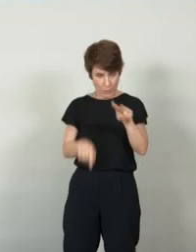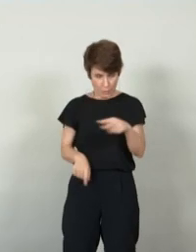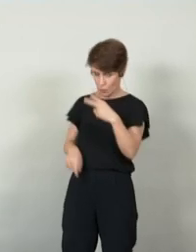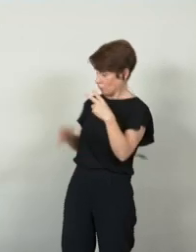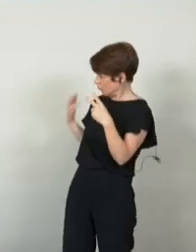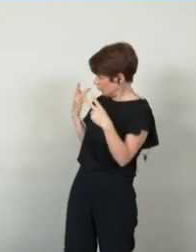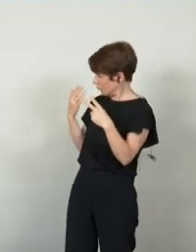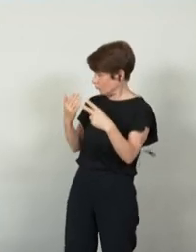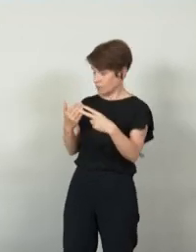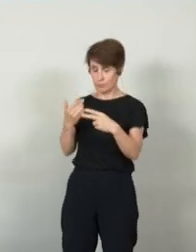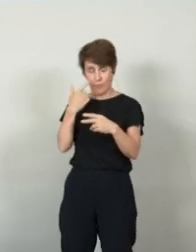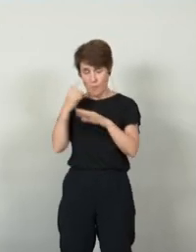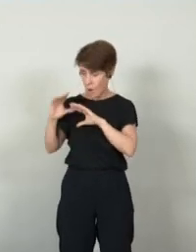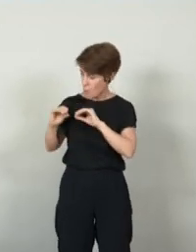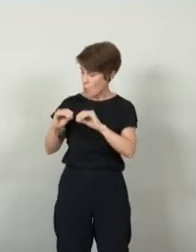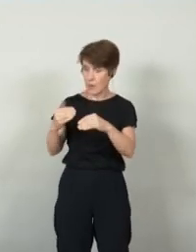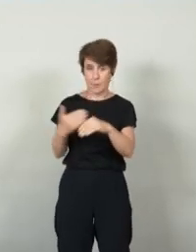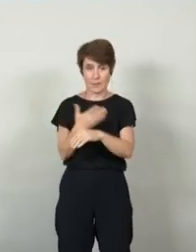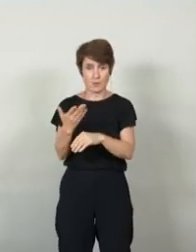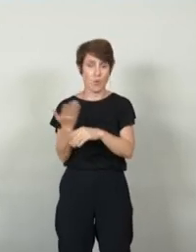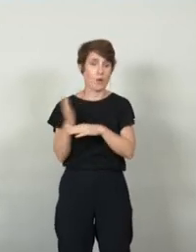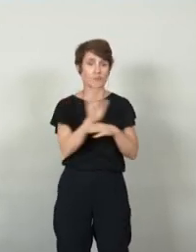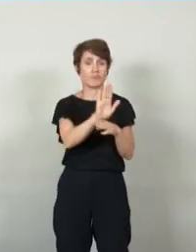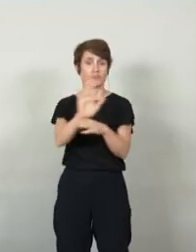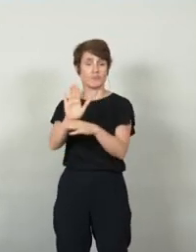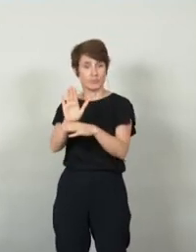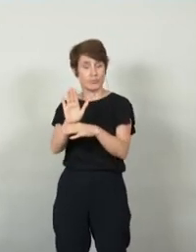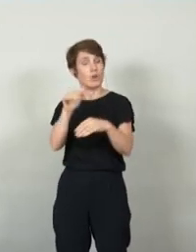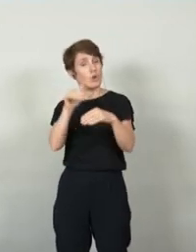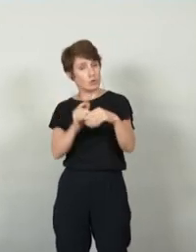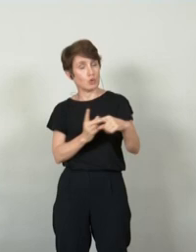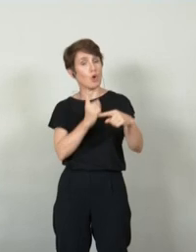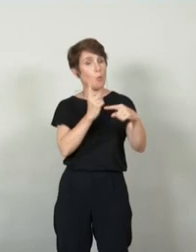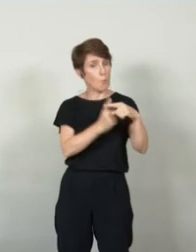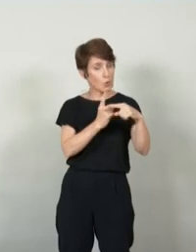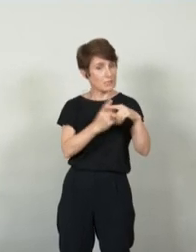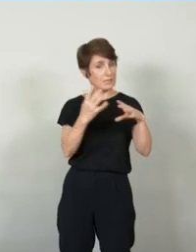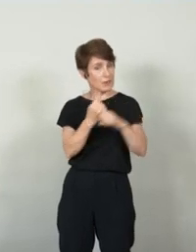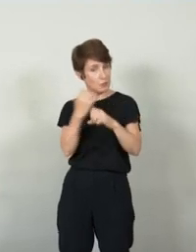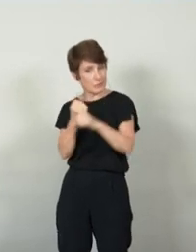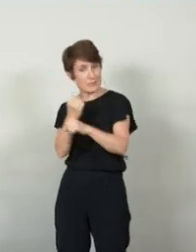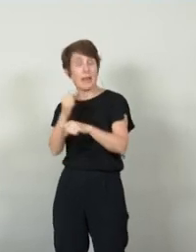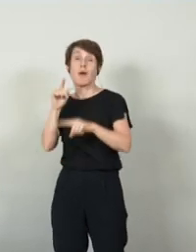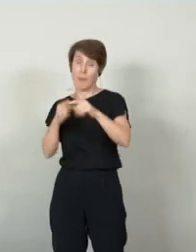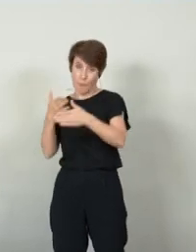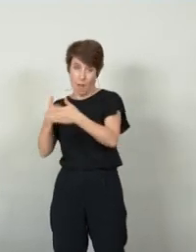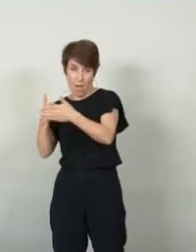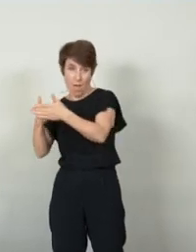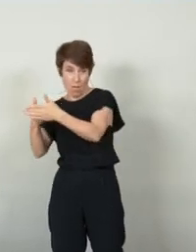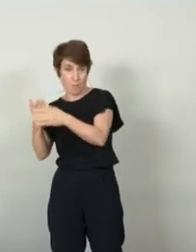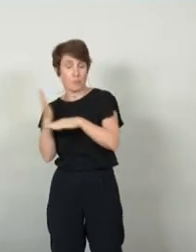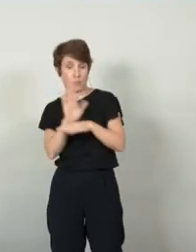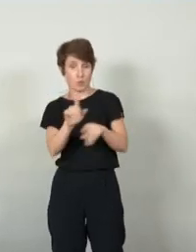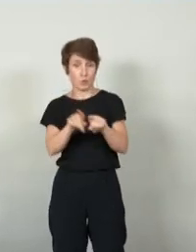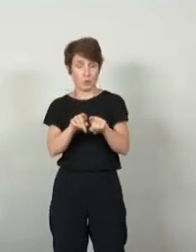factuel de l'année 2022 en présentant les éléments positifs les réussites comme les points d'achoppement les difficultés